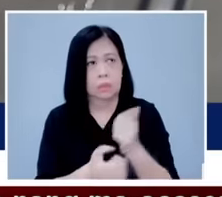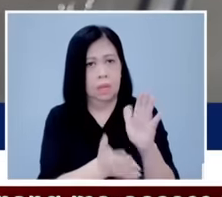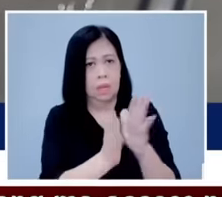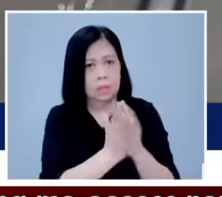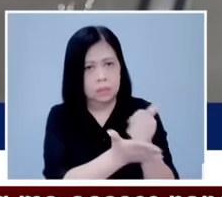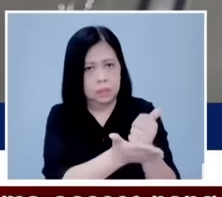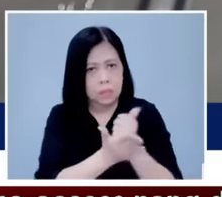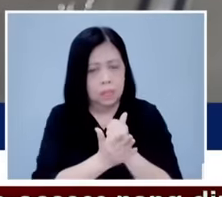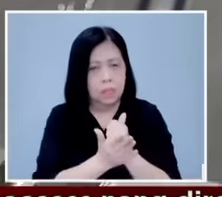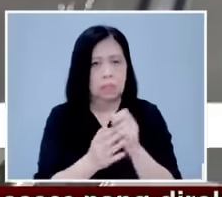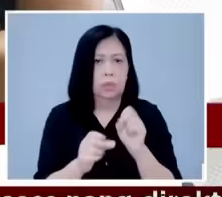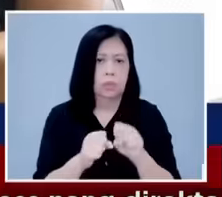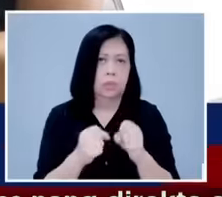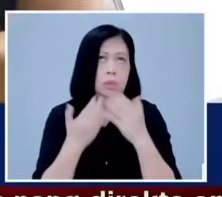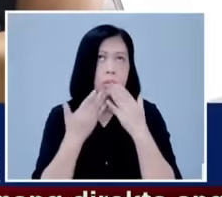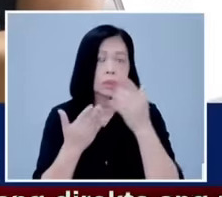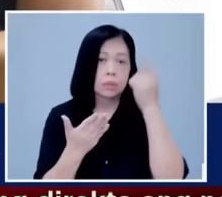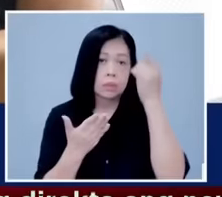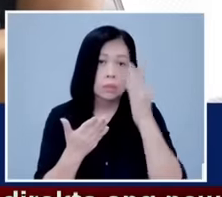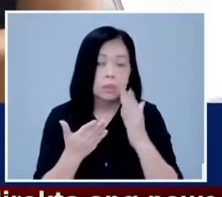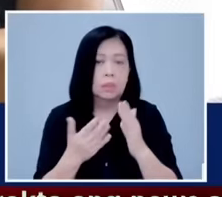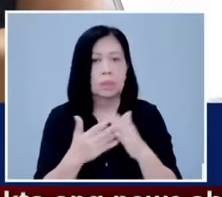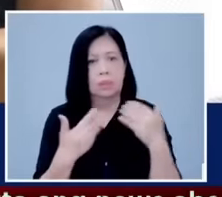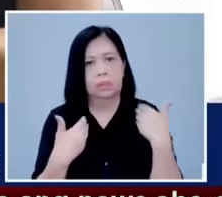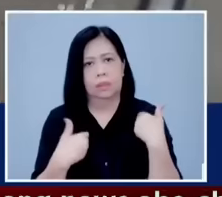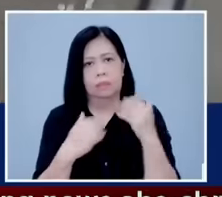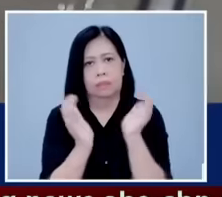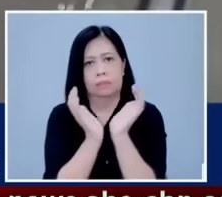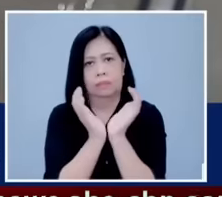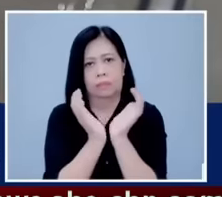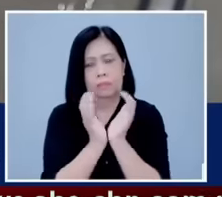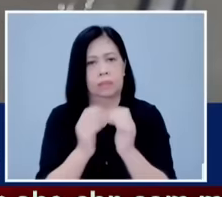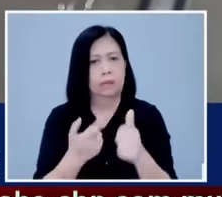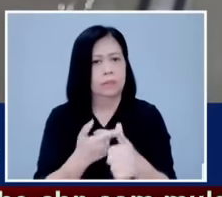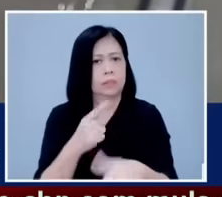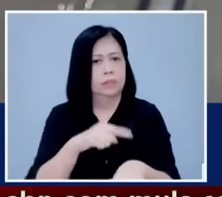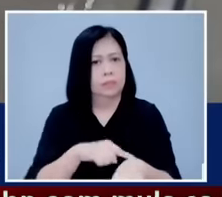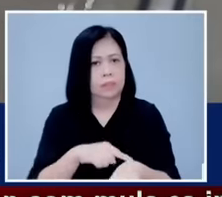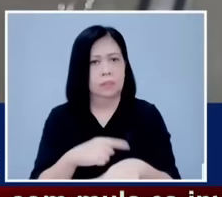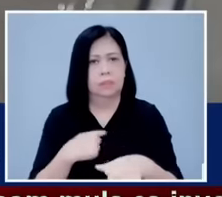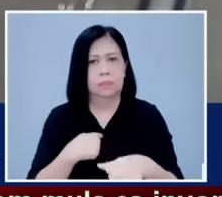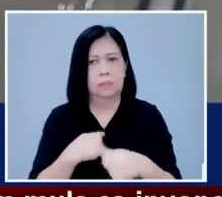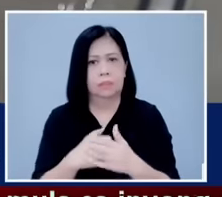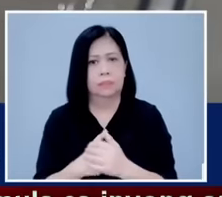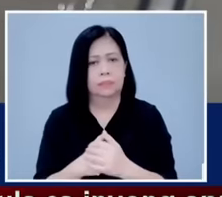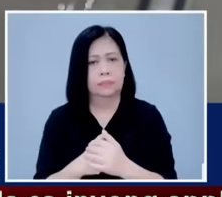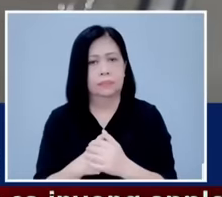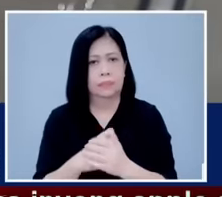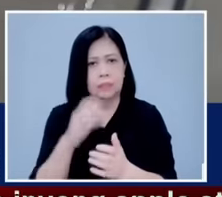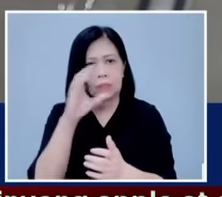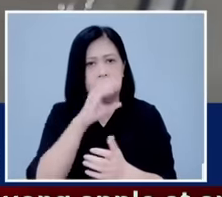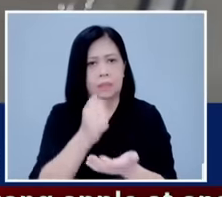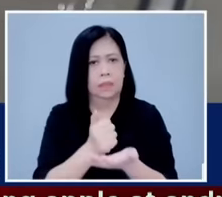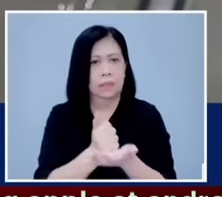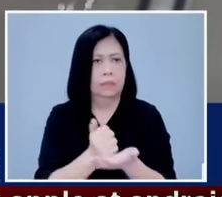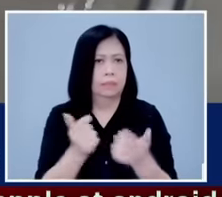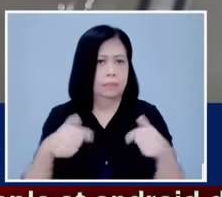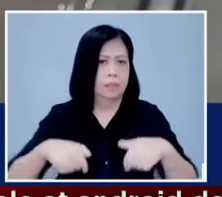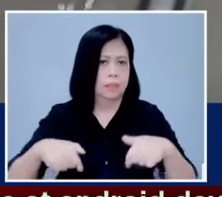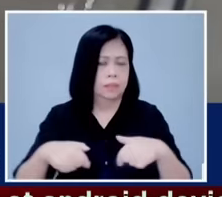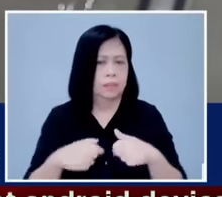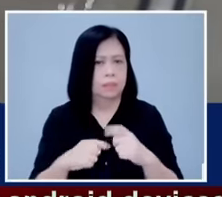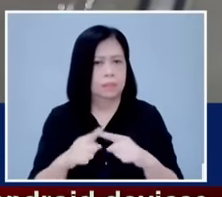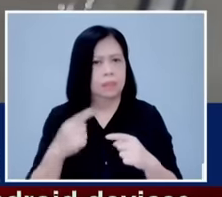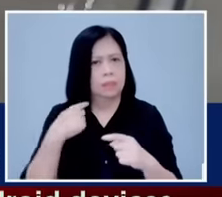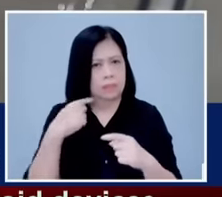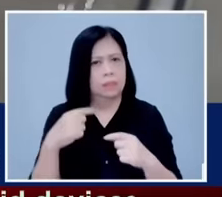So yun, salamat sa Lord, merong DSWD. First time ko kasing nag-seek ng help dito, pero sa tingin